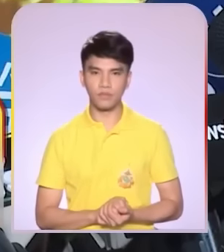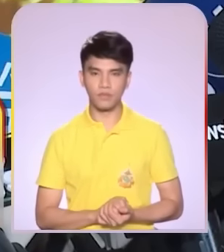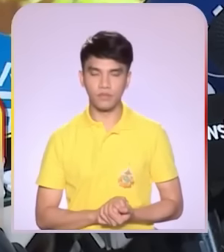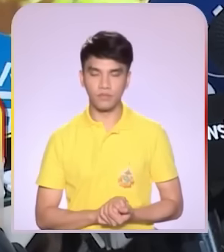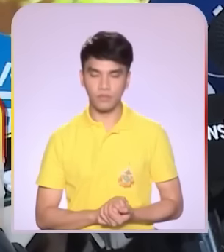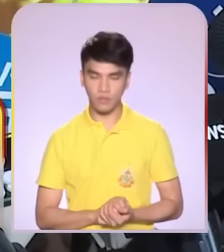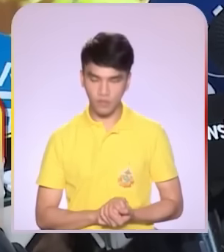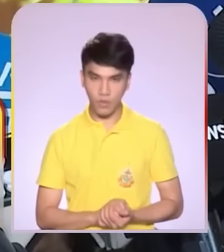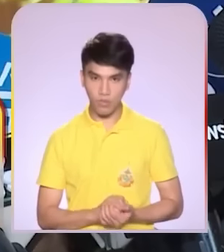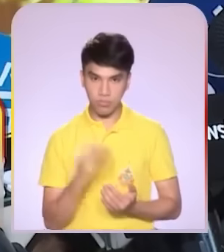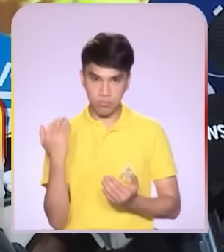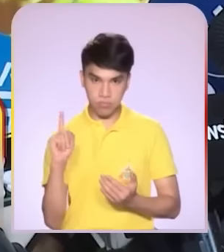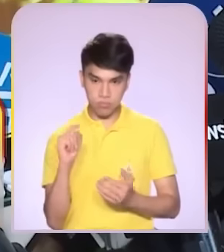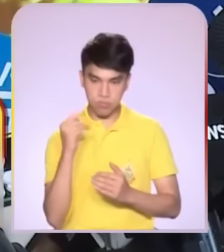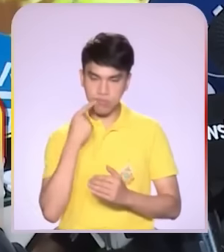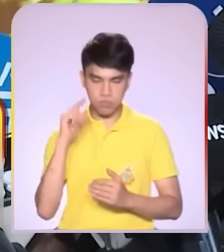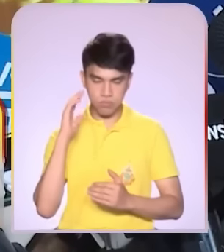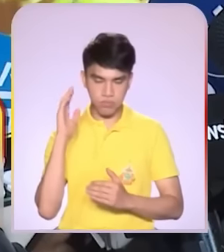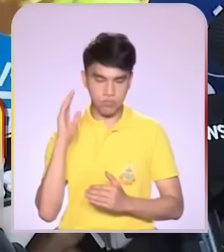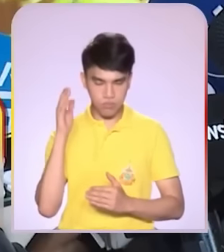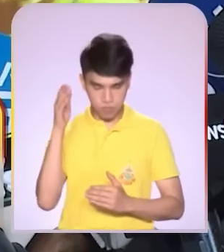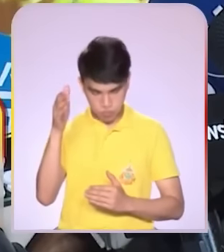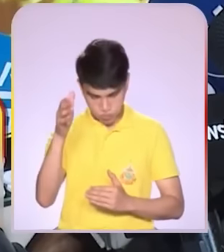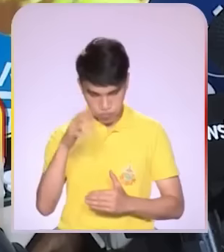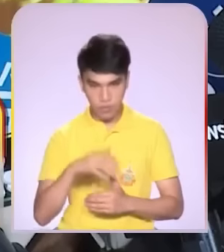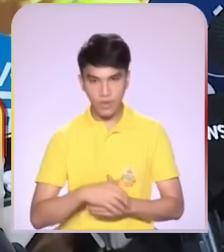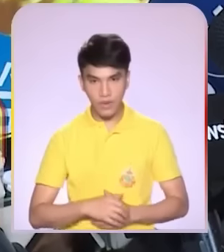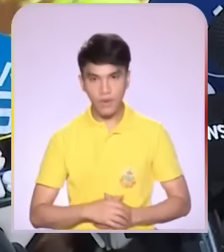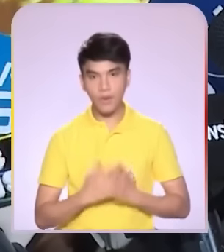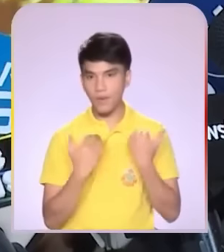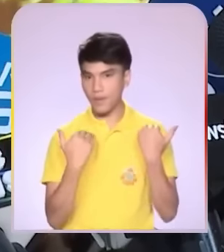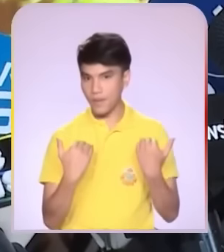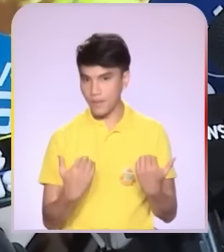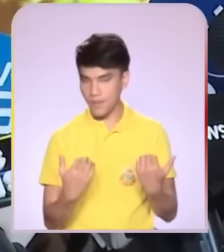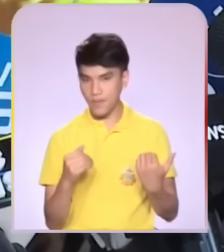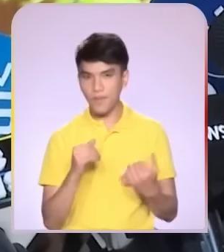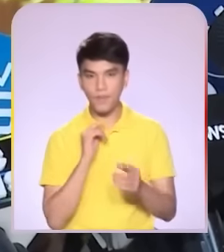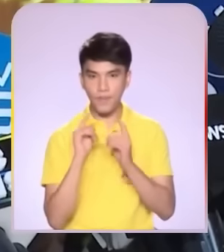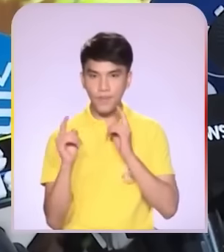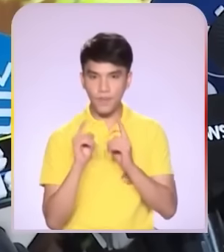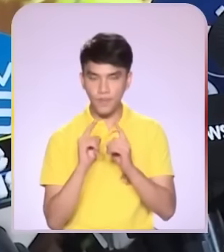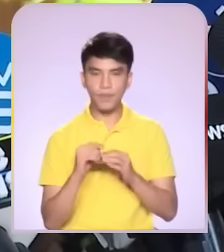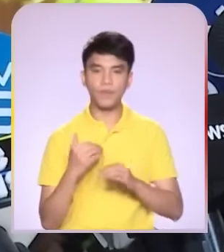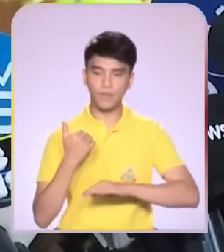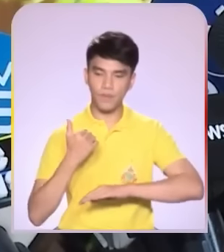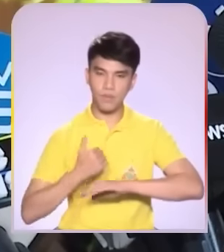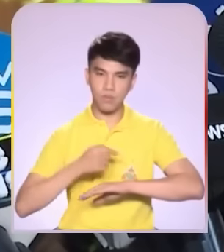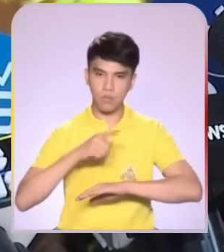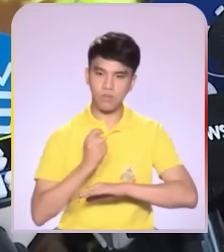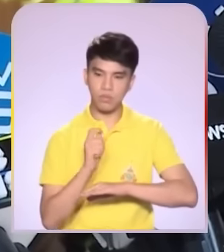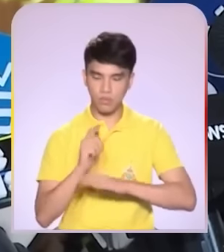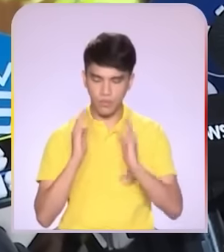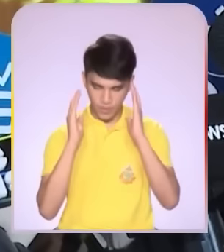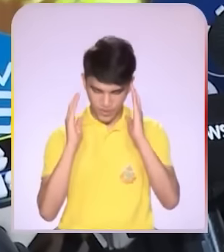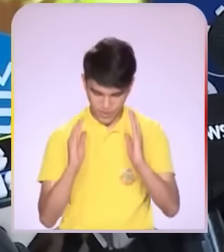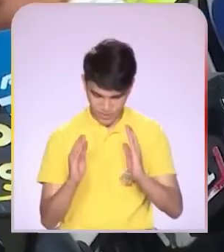และเตรียมที่จะแจ้งความดำเนินคดีในวันพุธนี้ด้วยค่ะสำหรับอันนี้คลิปที่มีการพูดคุยระหว่างบอสพอลกับบุคคล